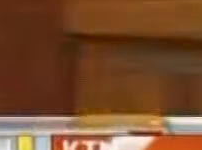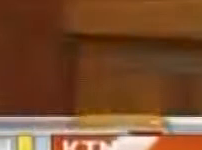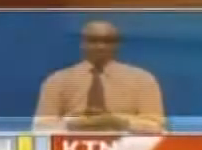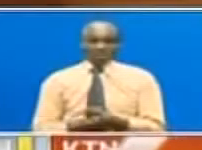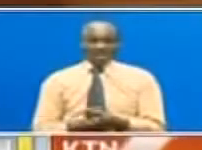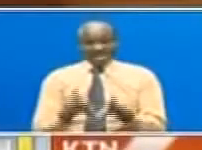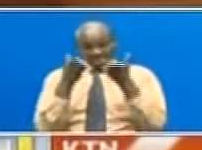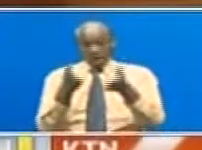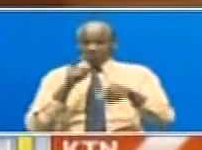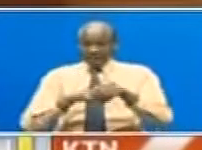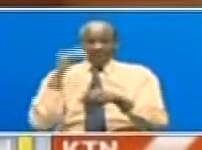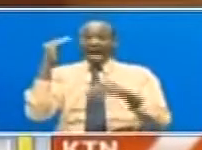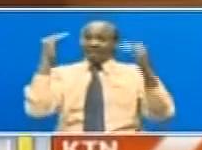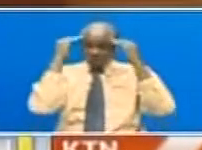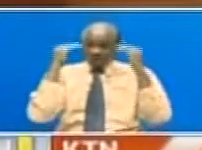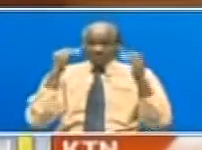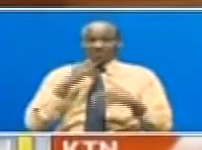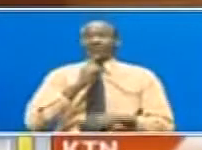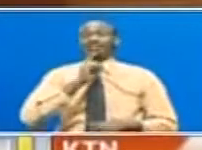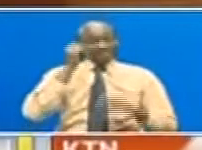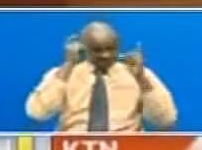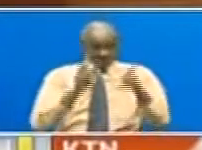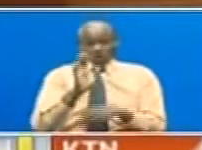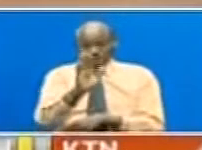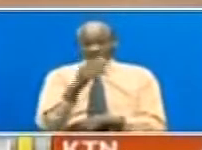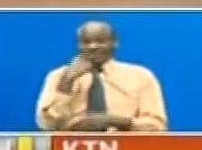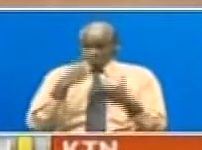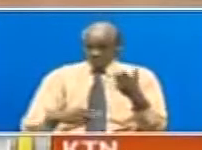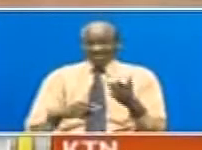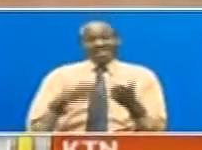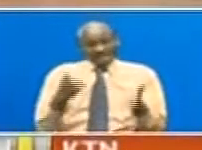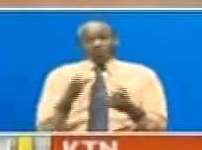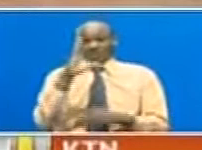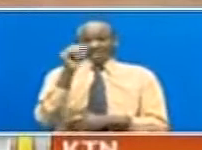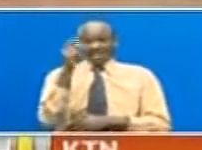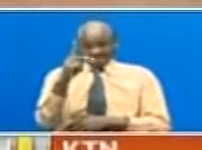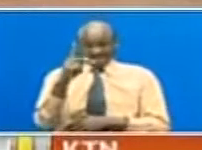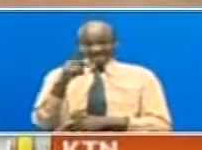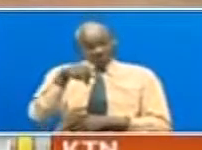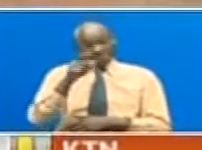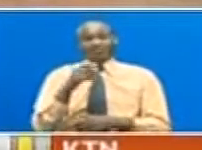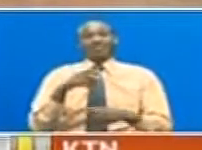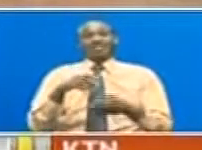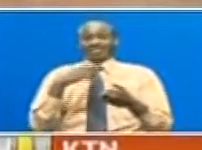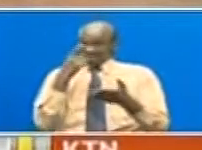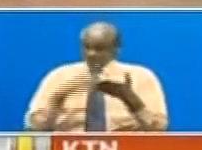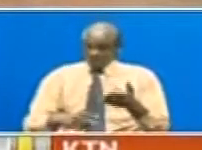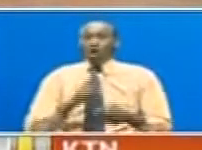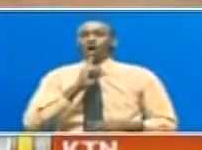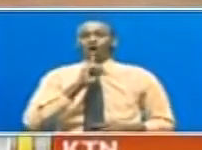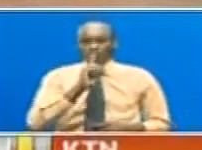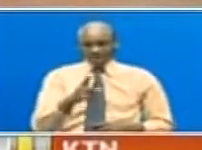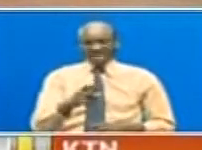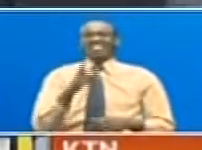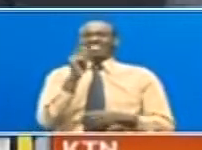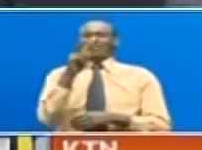Ni baada ya mahakama ya juu kutoa uamuzi wake ambapo mamlaka ya mawasiliano nchini CAK ilitoa taarifa kwamba runinga